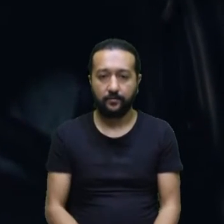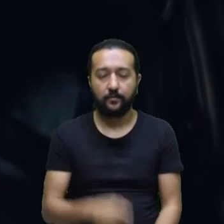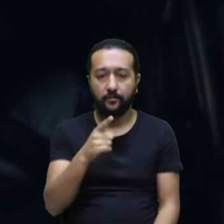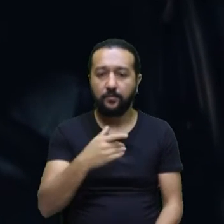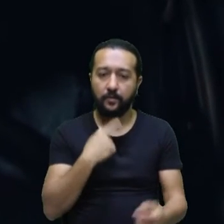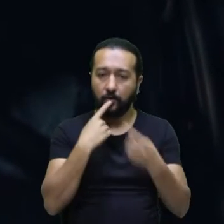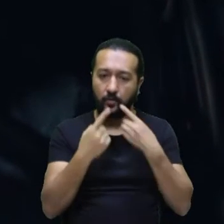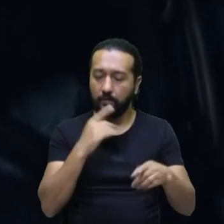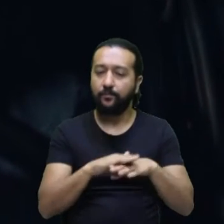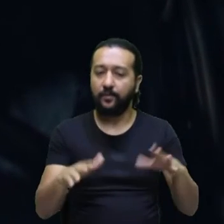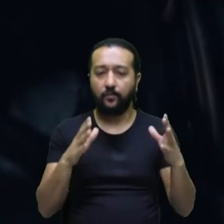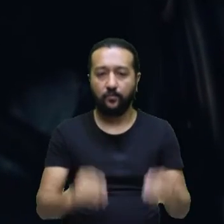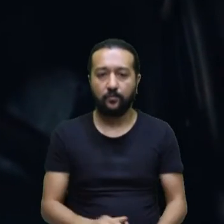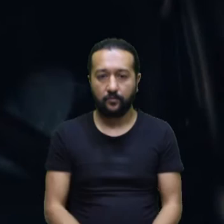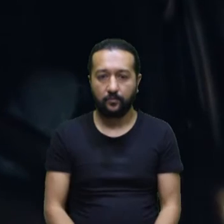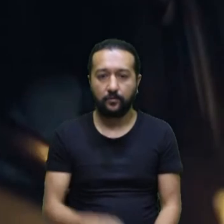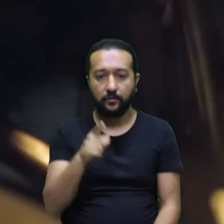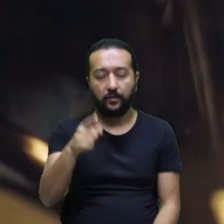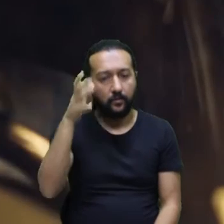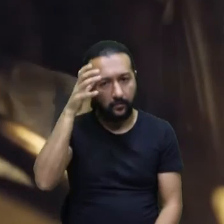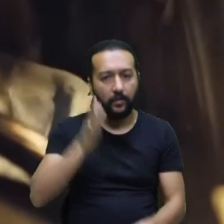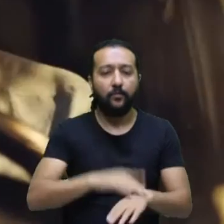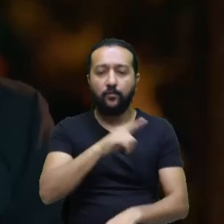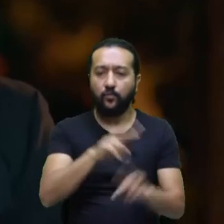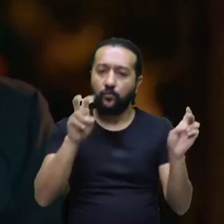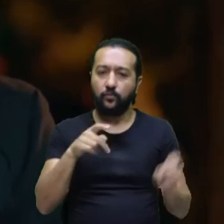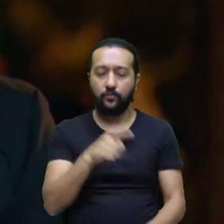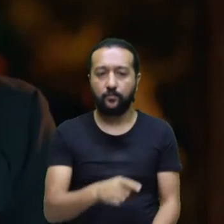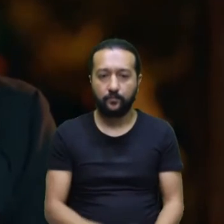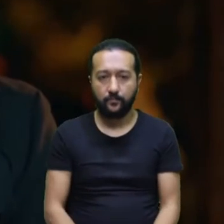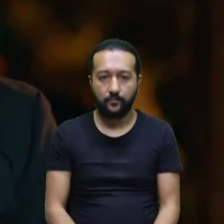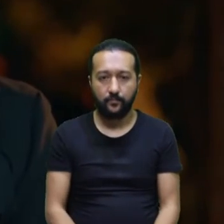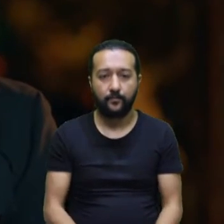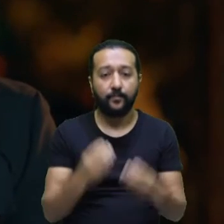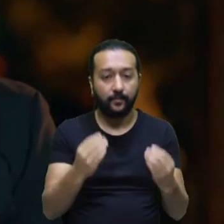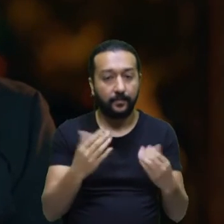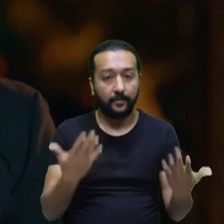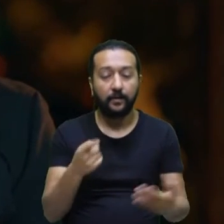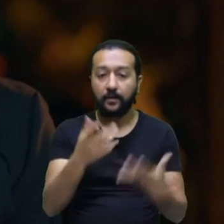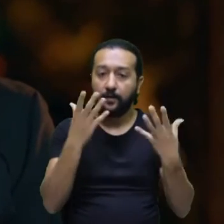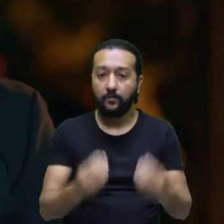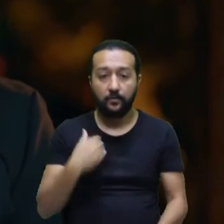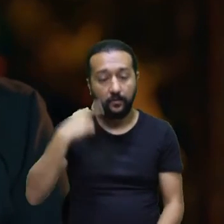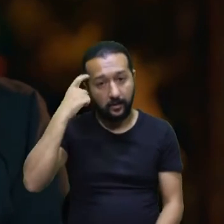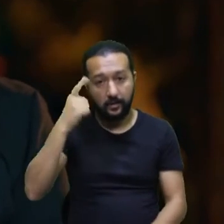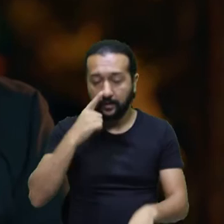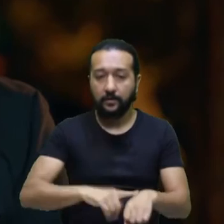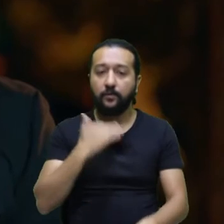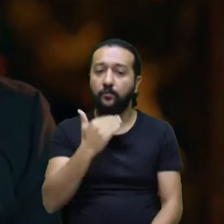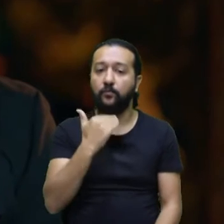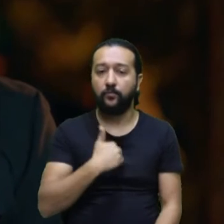Biz konuştuk, hallettik. Sen kafana takma artık bu meseleyi. İyi de nasıl olur, aklım almıyor ki.